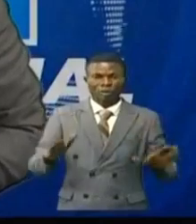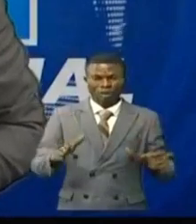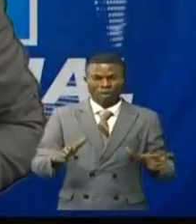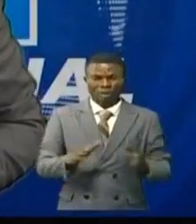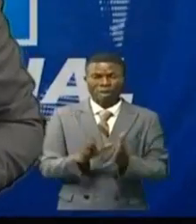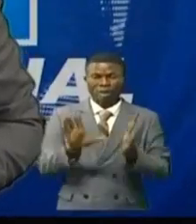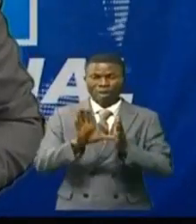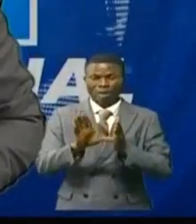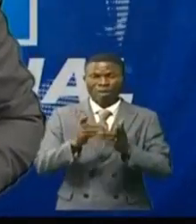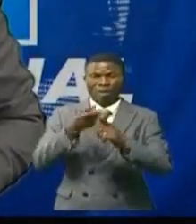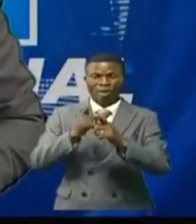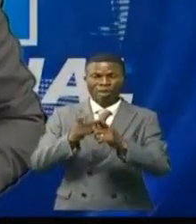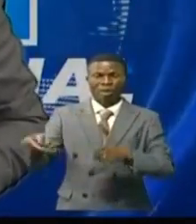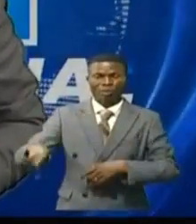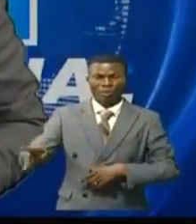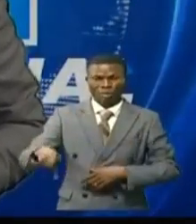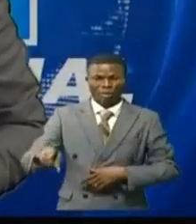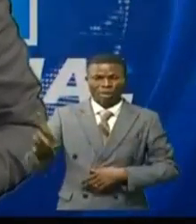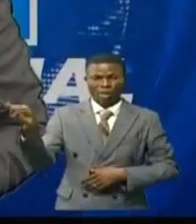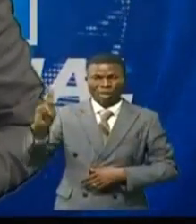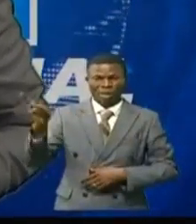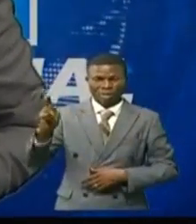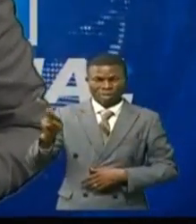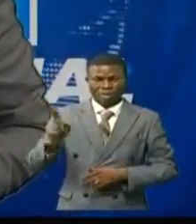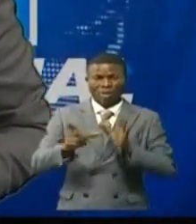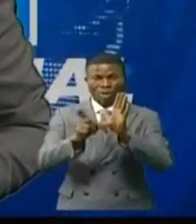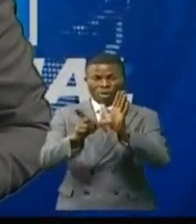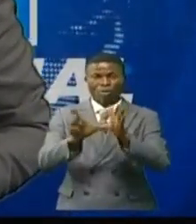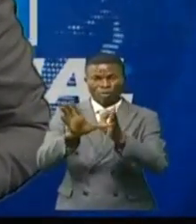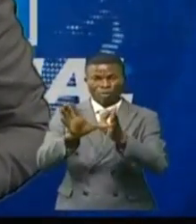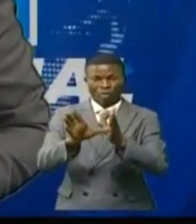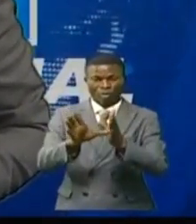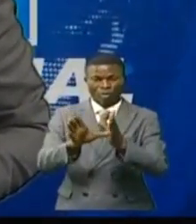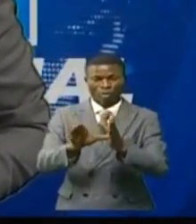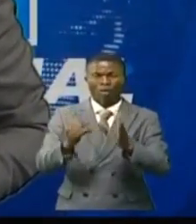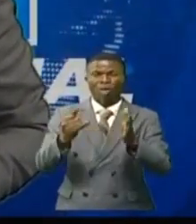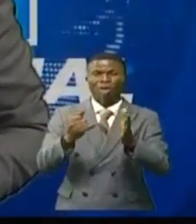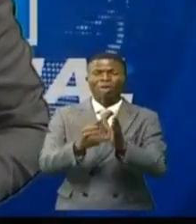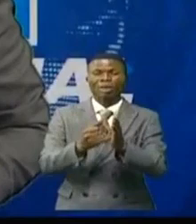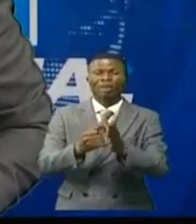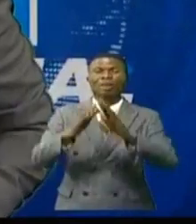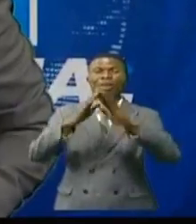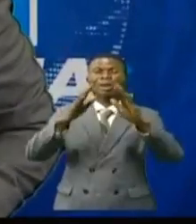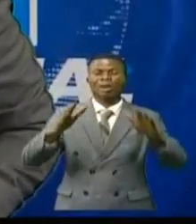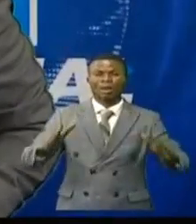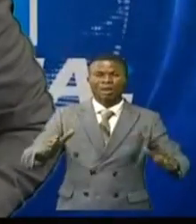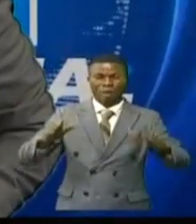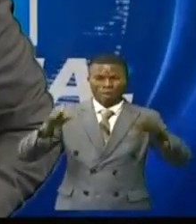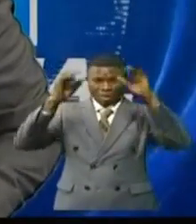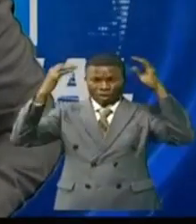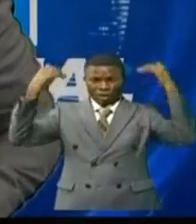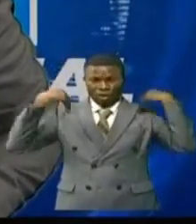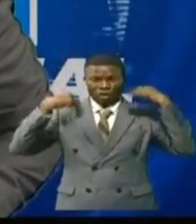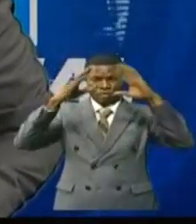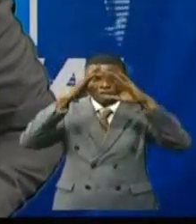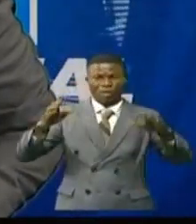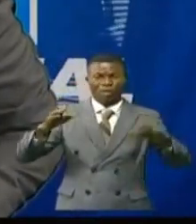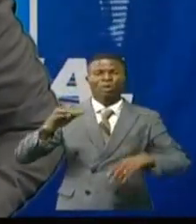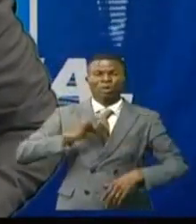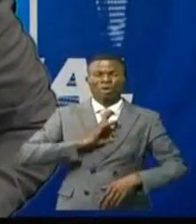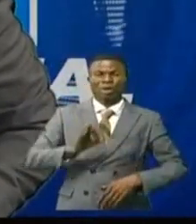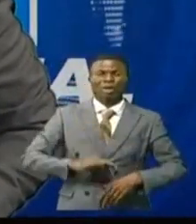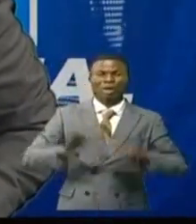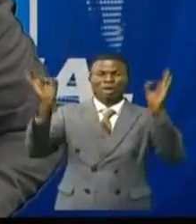images qui nous proviennent de la province du Kassai. Vous le verrez en images. 6 motos neuves, c'est la dotation du chef de la maison civile du chef de l'État, la